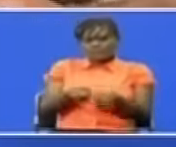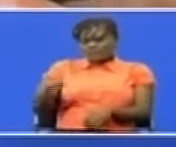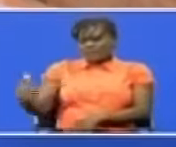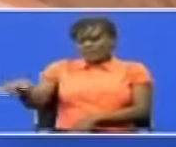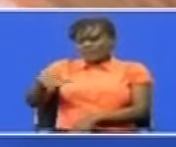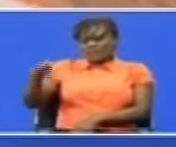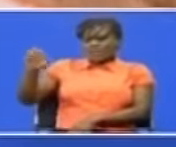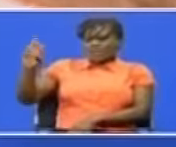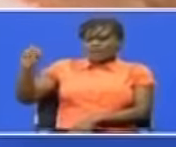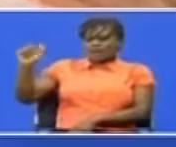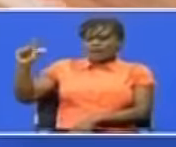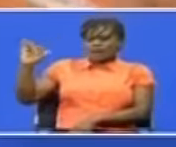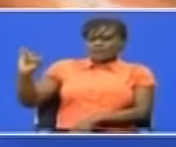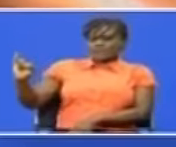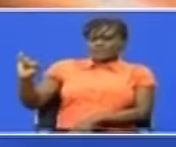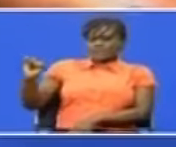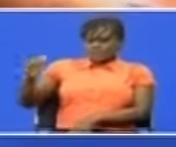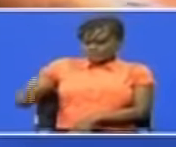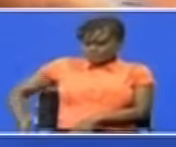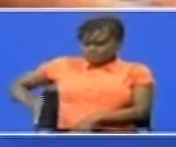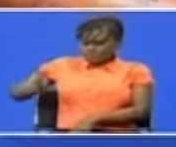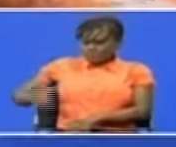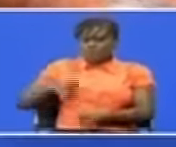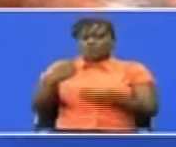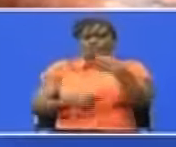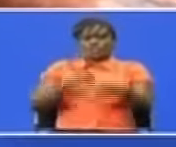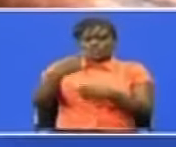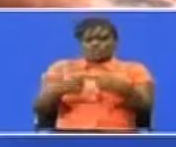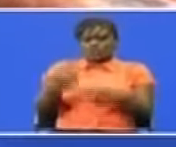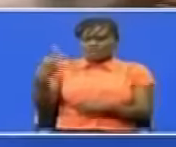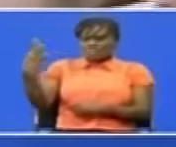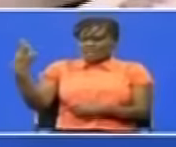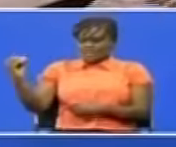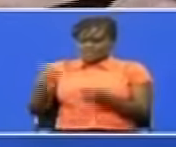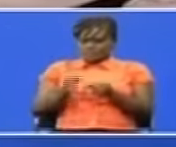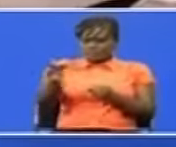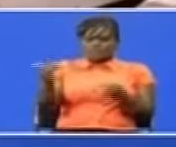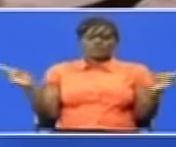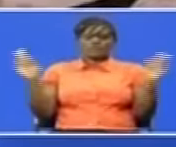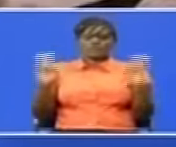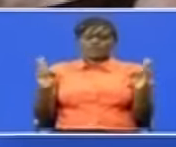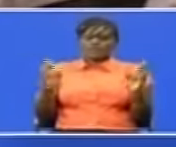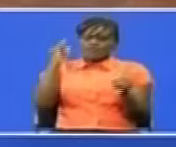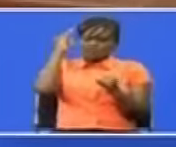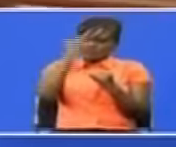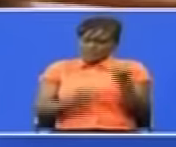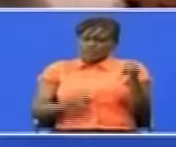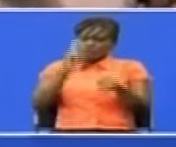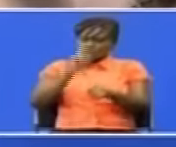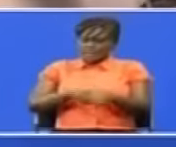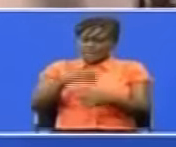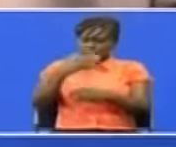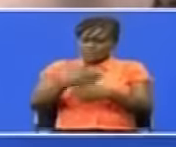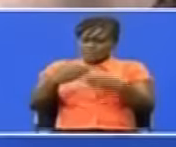kama Emali, shughuli za kutundika reli zinaendelea, huku kilomita 30 zikiwa tayari. Awamu ya mwisho katika ujenzi huo wa